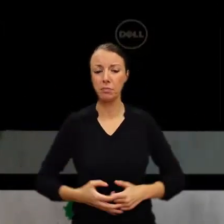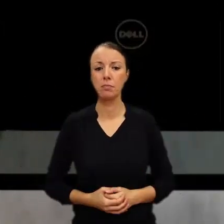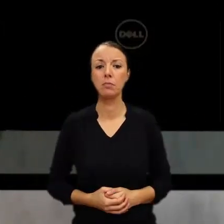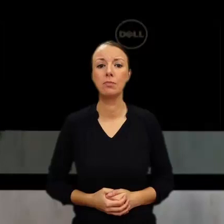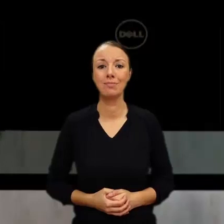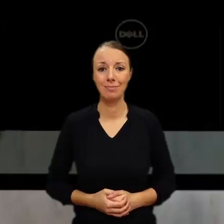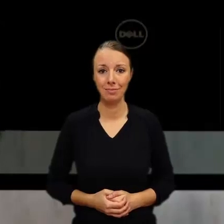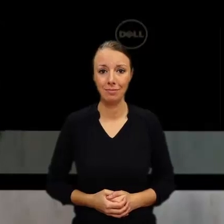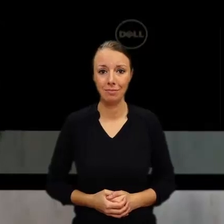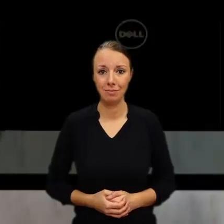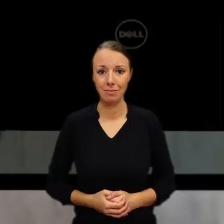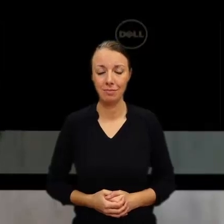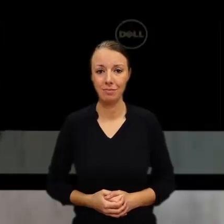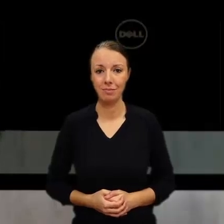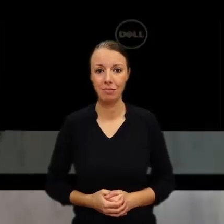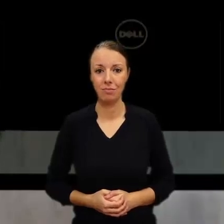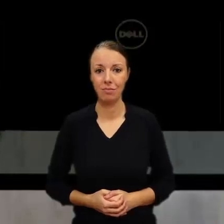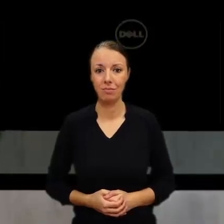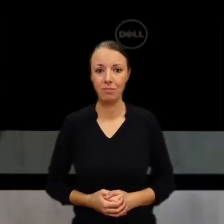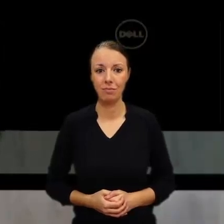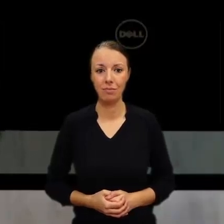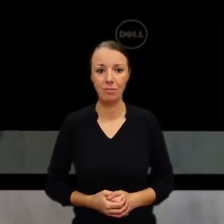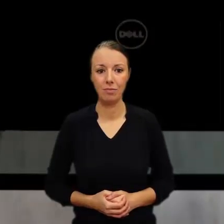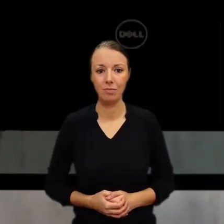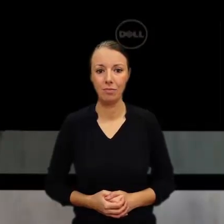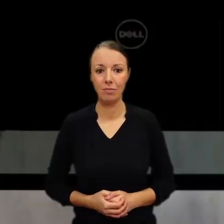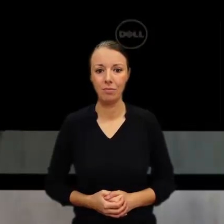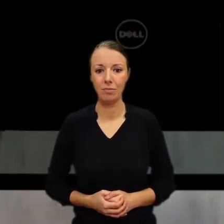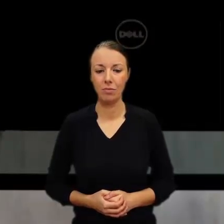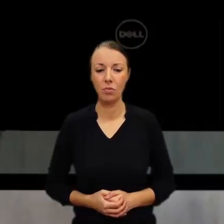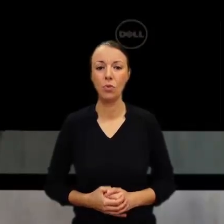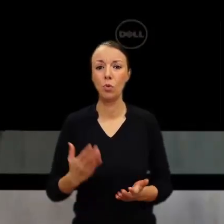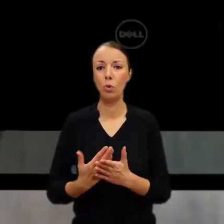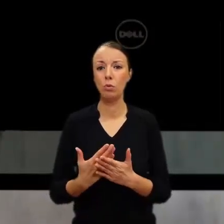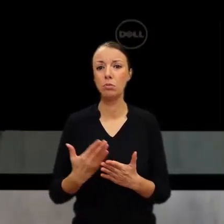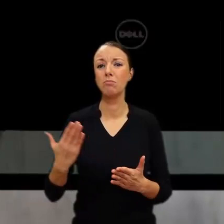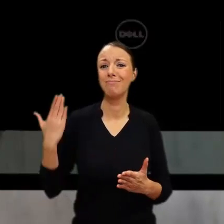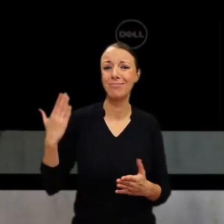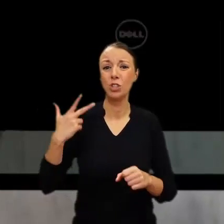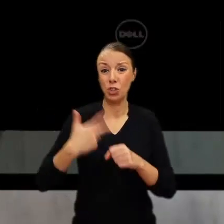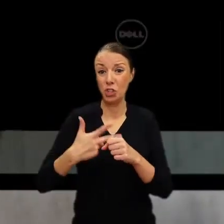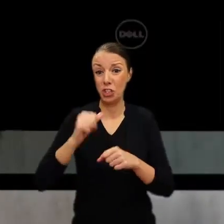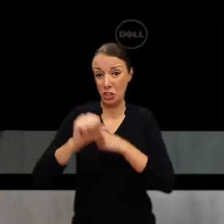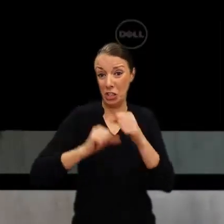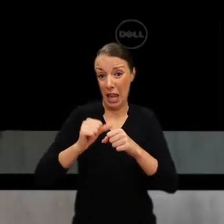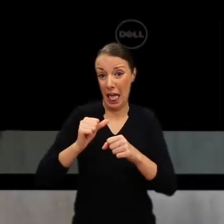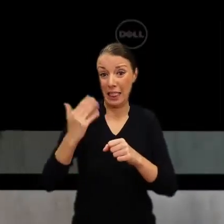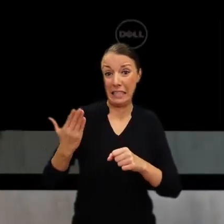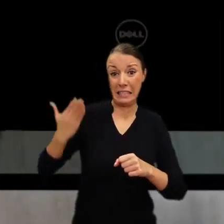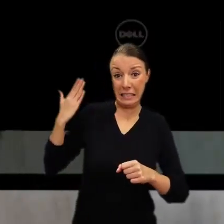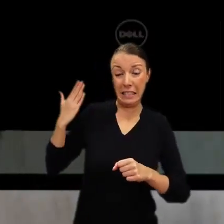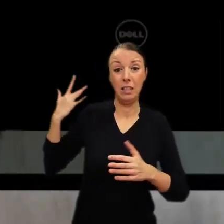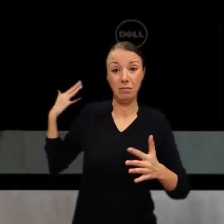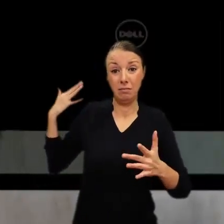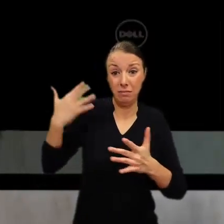kolekcję dzikowską i rozparcelowali ją, tak samo, jak i majątek, po najróżniejszych muzeach